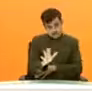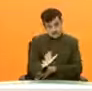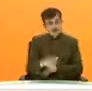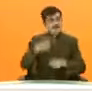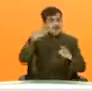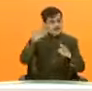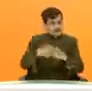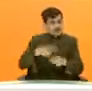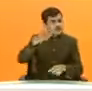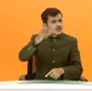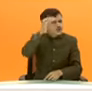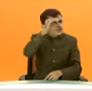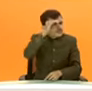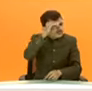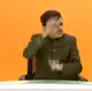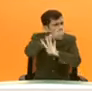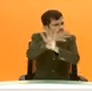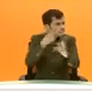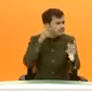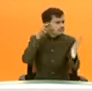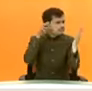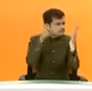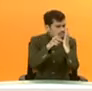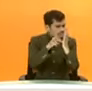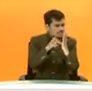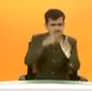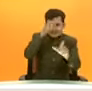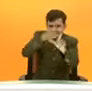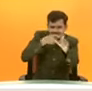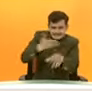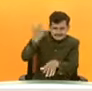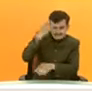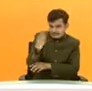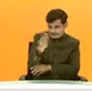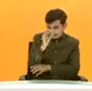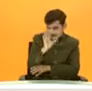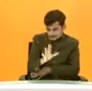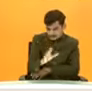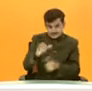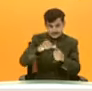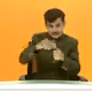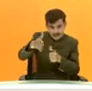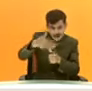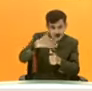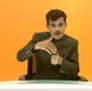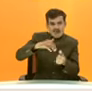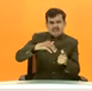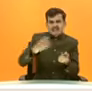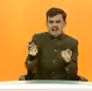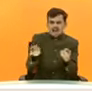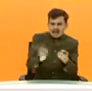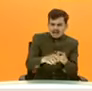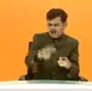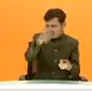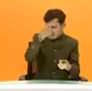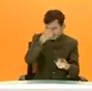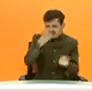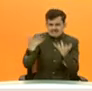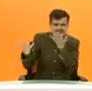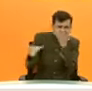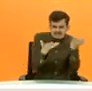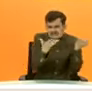अब न्यूज रिपोर्ट्स कहती हैं कि बीते कुछ वर्षों में अहमदाबाद ग्लोबल वार्मिंग से लड़ाई लड़ने वाला